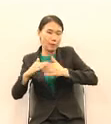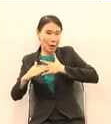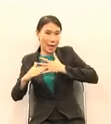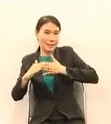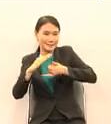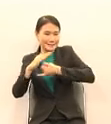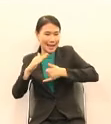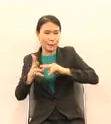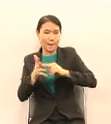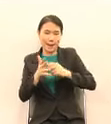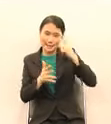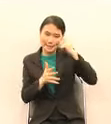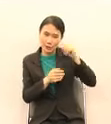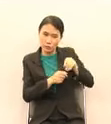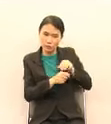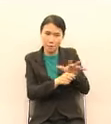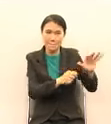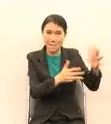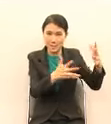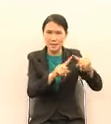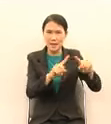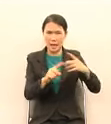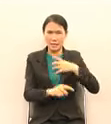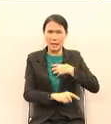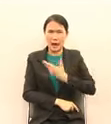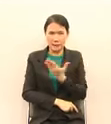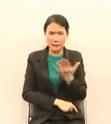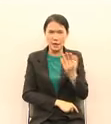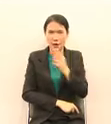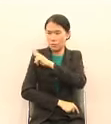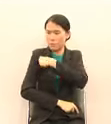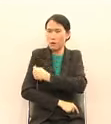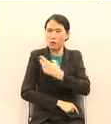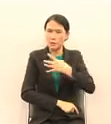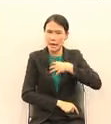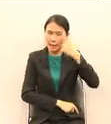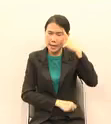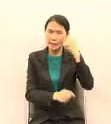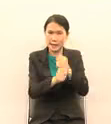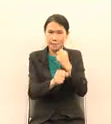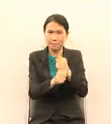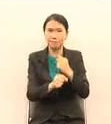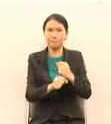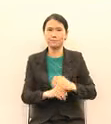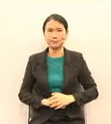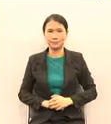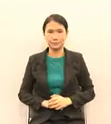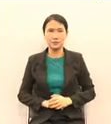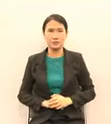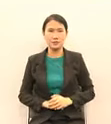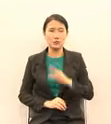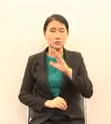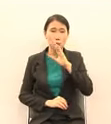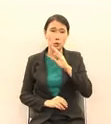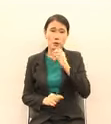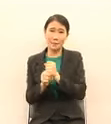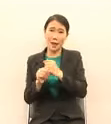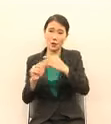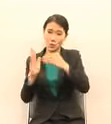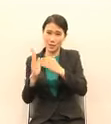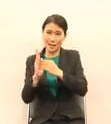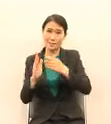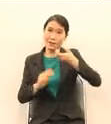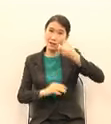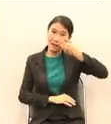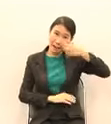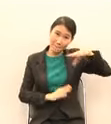จังหวัดอันนี้เป็นสิ่งที่เราอยากจะเห็นตรงนั้นก็คือว่าไม่เกิดเคสที่ต่างจังหวัดจากการที่มีคน